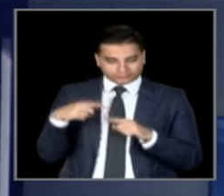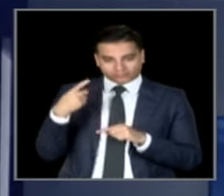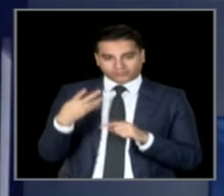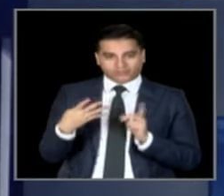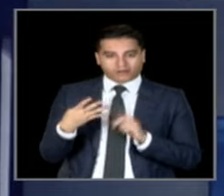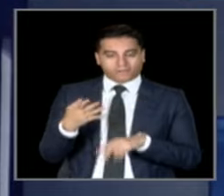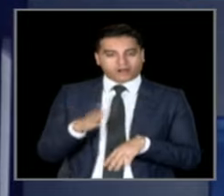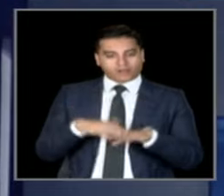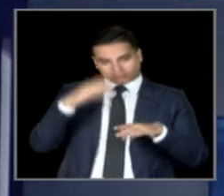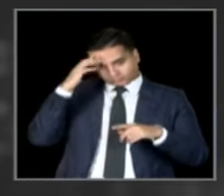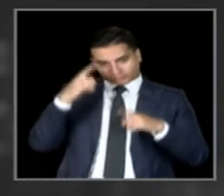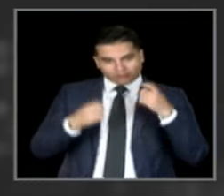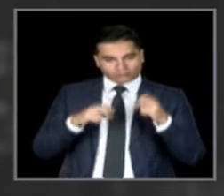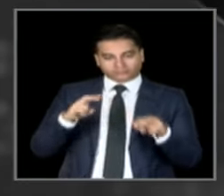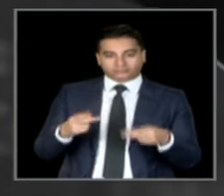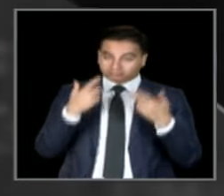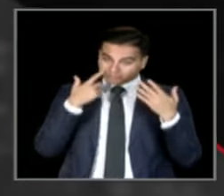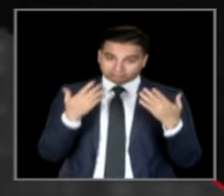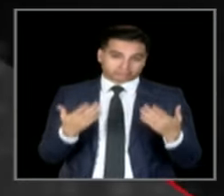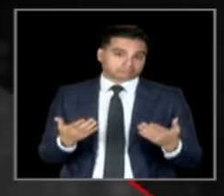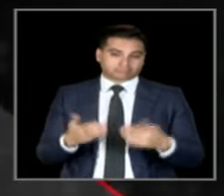الفقرة الرابعة، فقرة تحت الضغط.